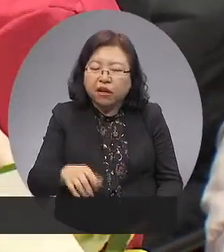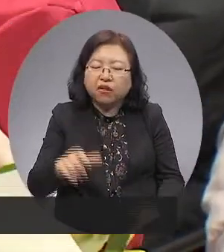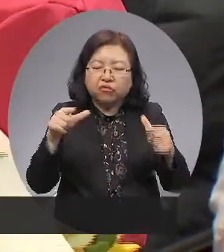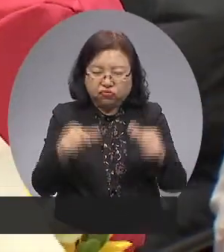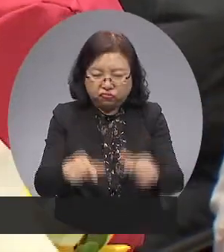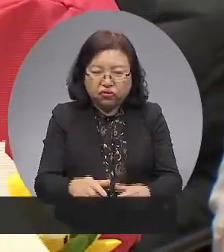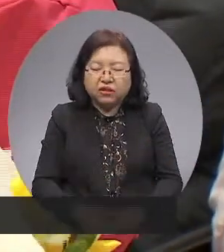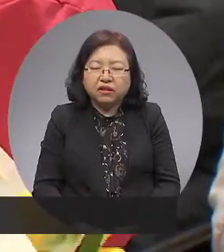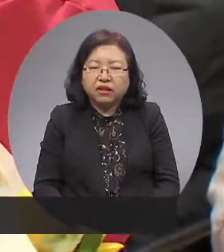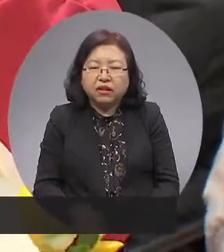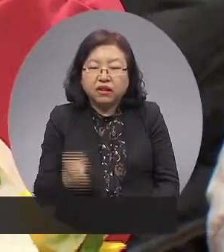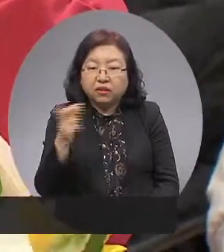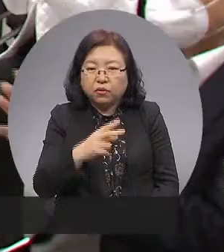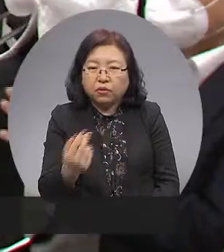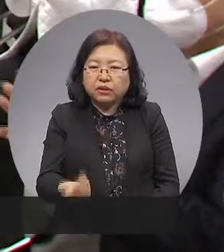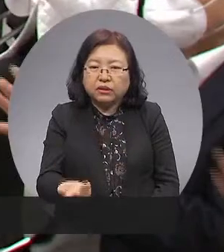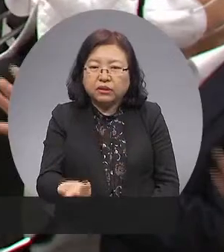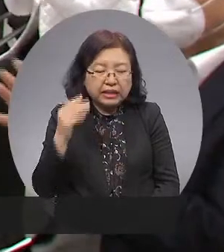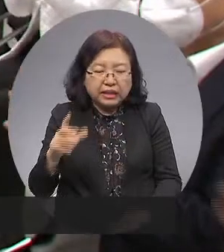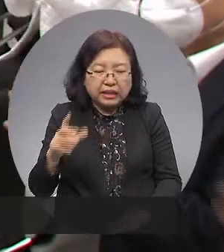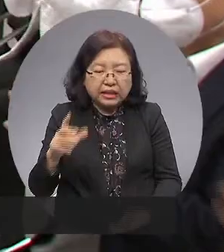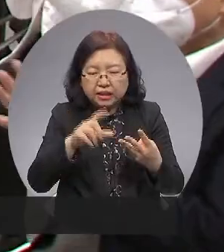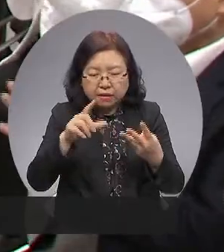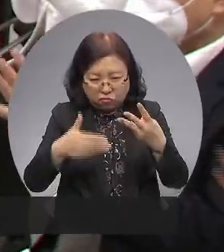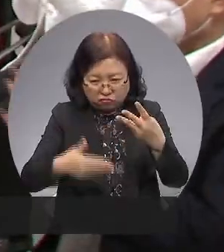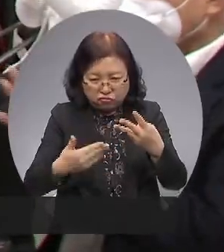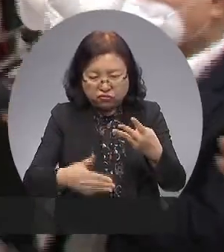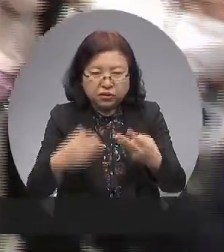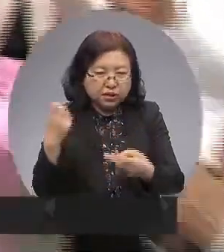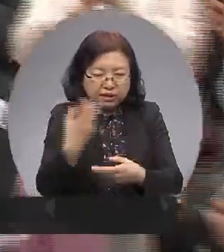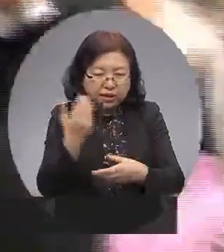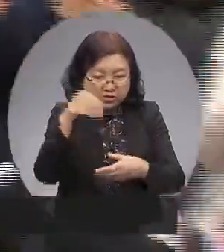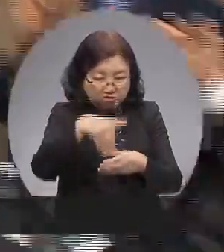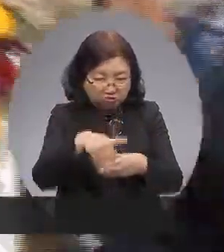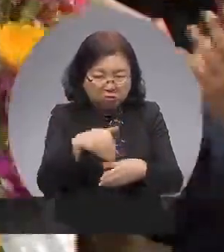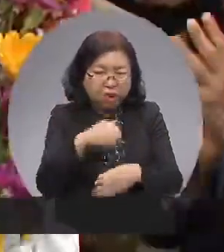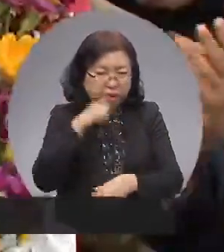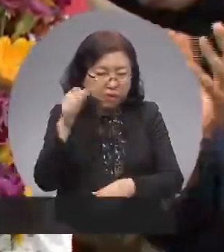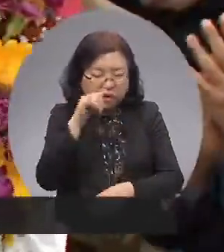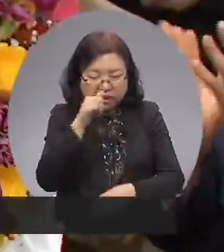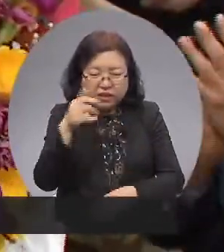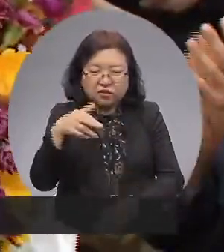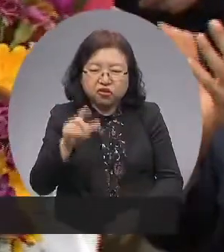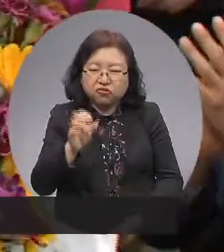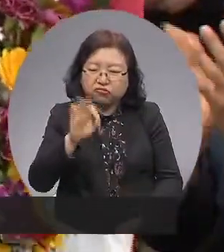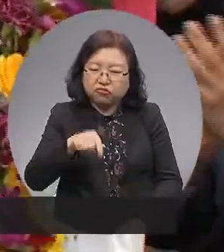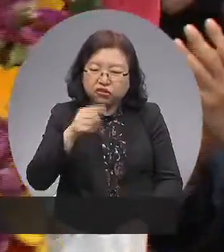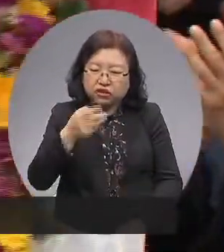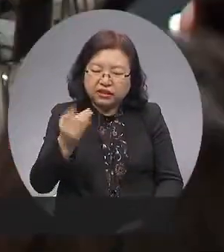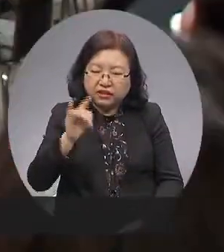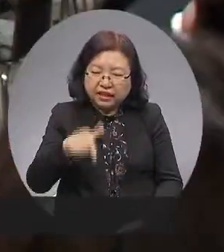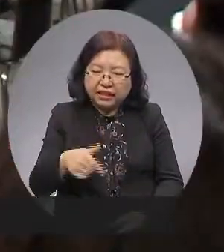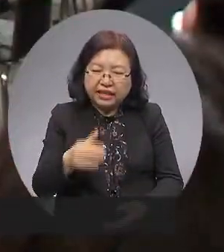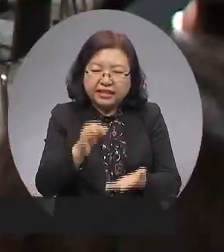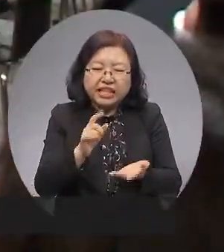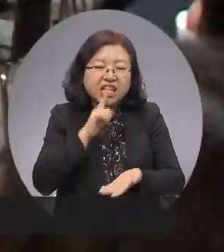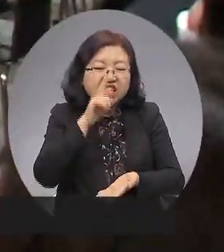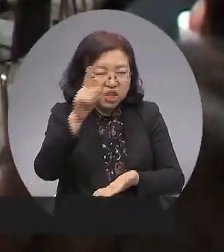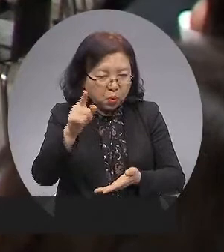줄었습니다. 한편 지난 3월 9일 재선거로 당선된 정우택 의원은 재산 변동 신고